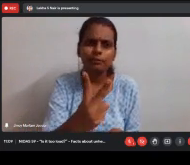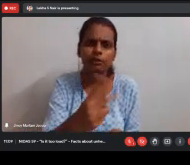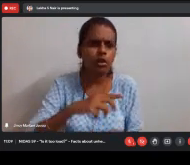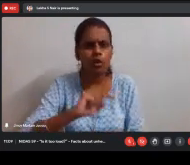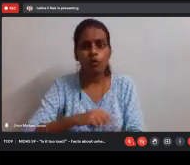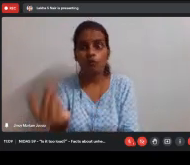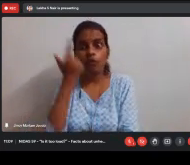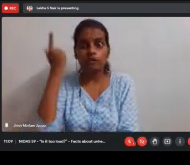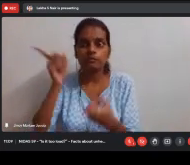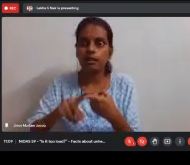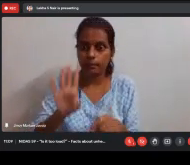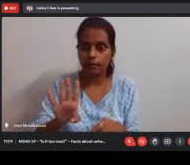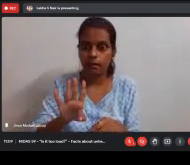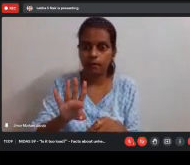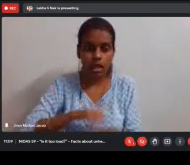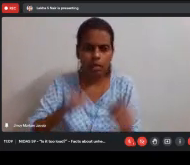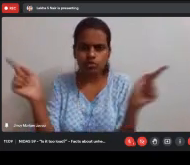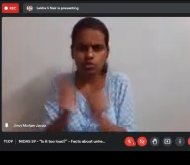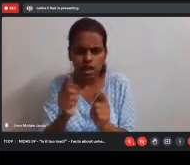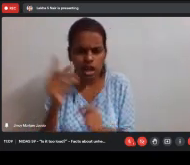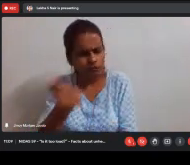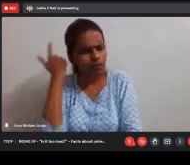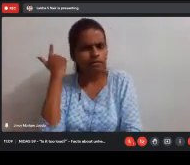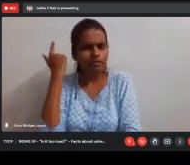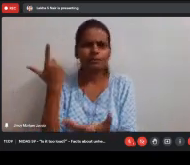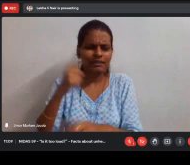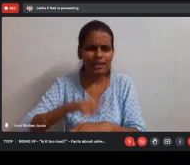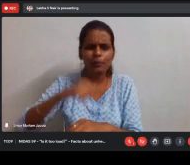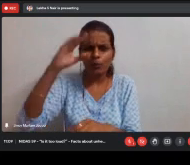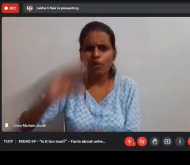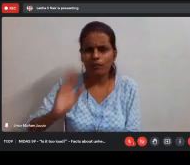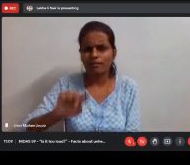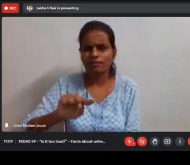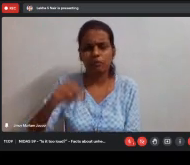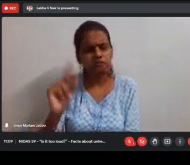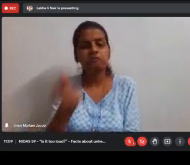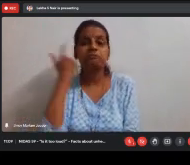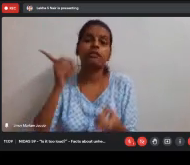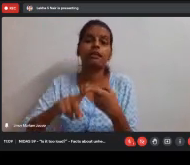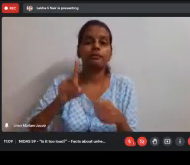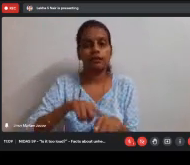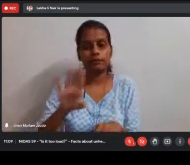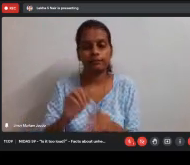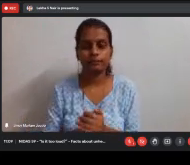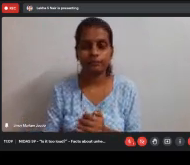അത് നമ്മളെ മനസ്സിലാക്കി തരുന്നു. ആ നിങ്ങൾ കേട്ടത് ഈ ശബ്ദമാണ്, ഇപ്പോഴാ കുട്ടി കേട്ടതുപോലെ ഞാൻ കേട്ടത് ട്രംപറ്റ് ആണ്.